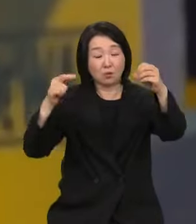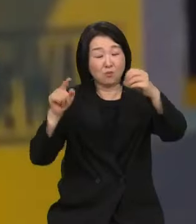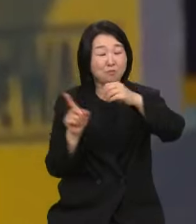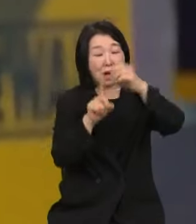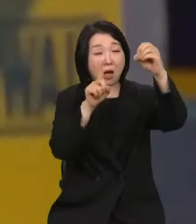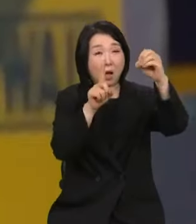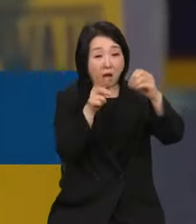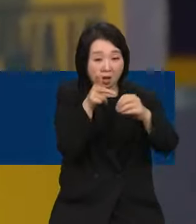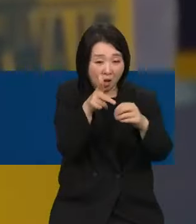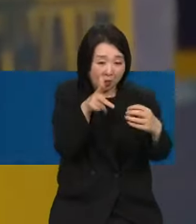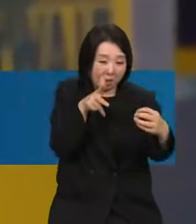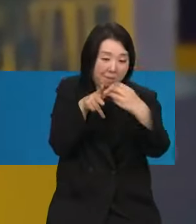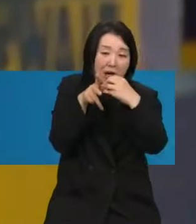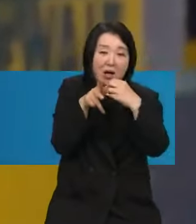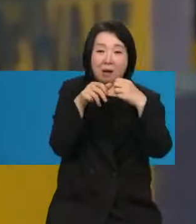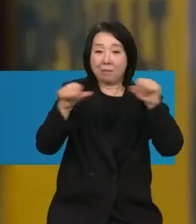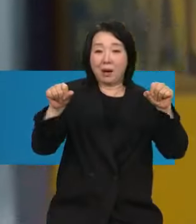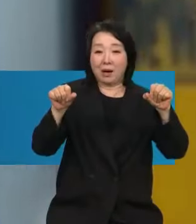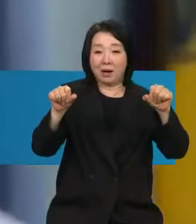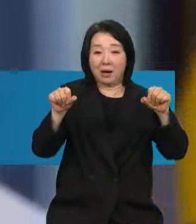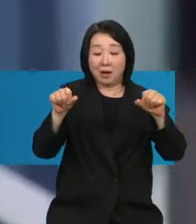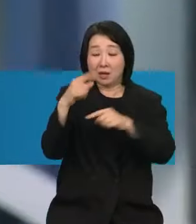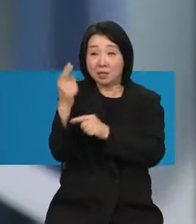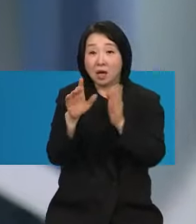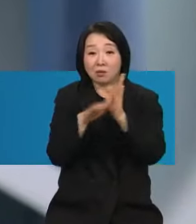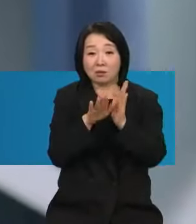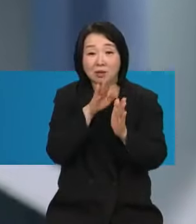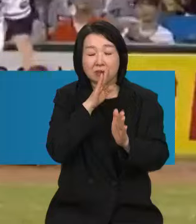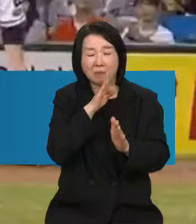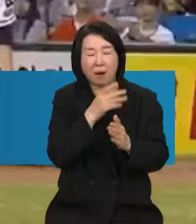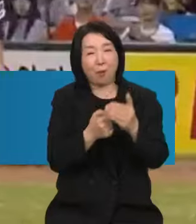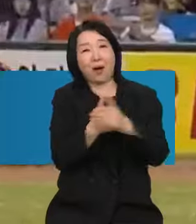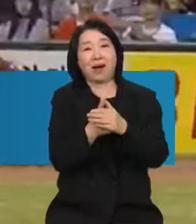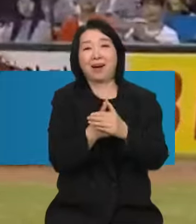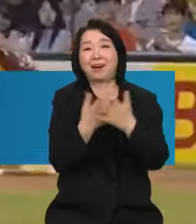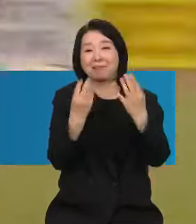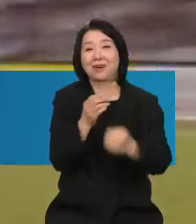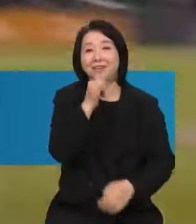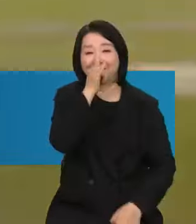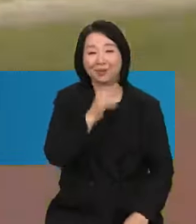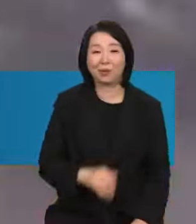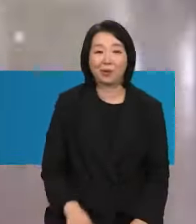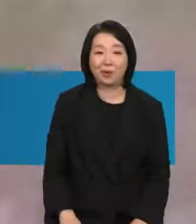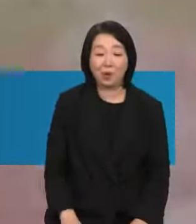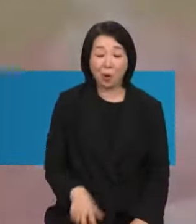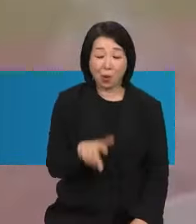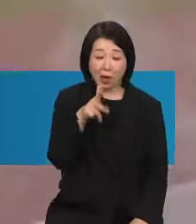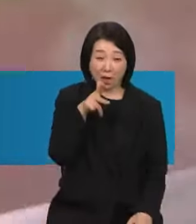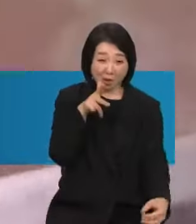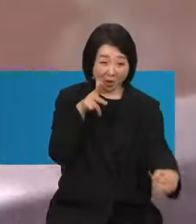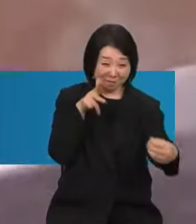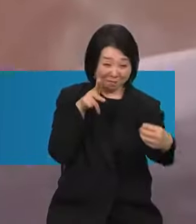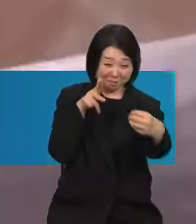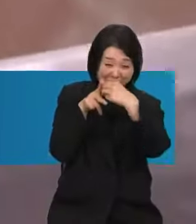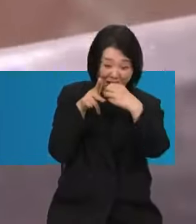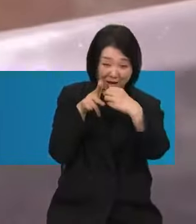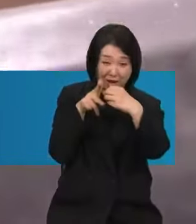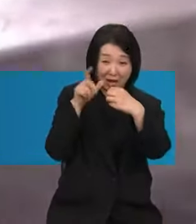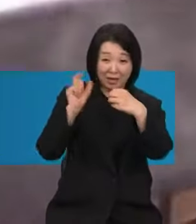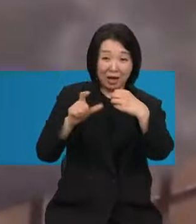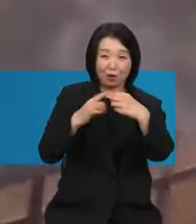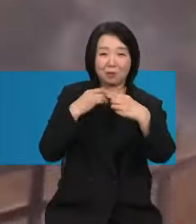중계 카메라가 피하지 못했습니다. 야구에선 정말 별의별 일이 다 일어나는데요. 일단 카메라 렌즈를 감싸는 강화